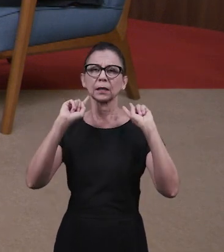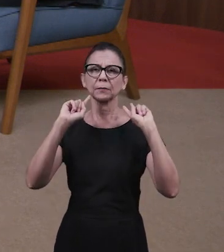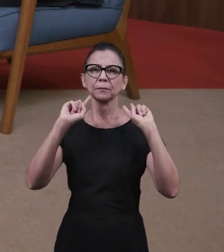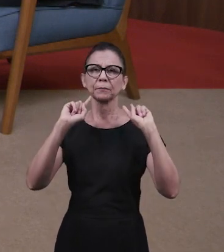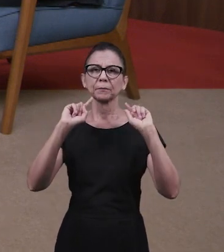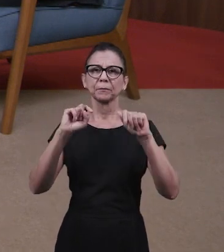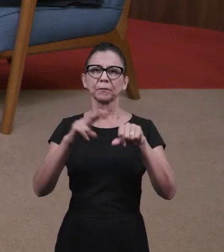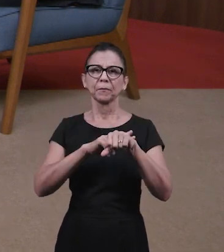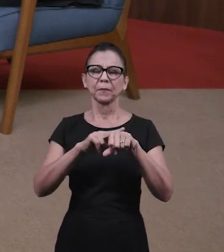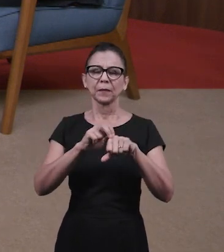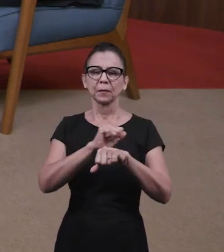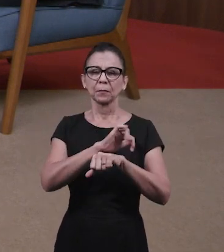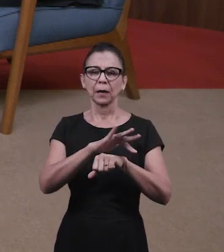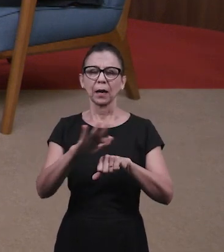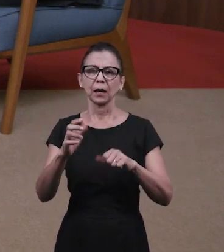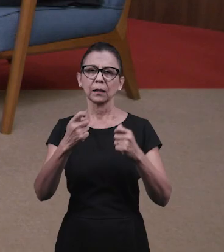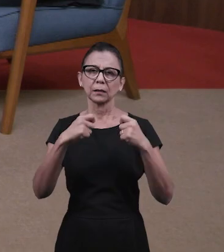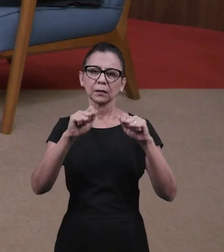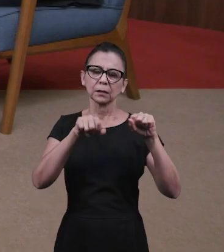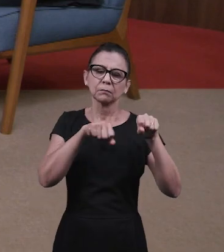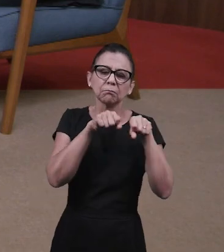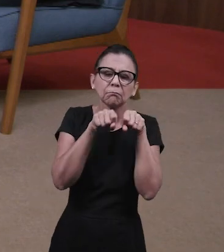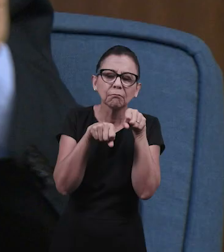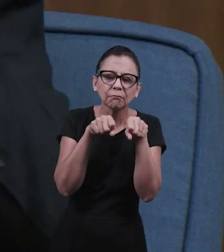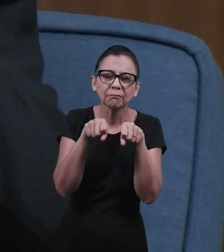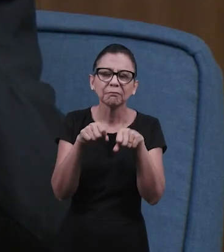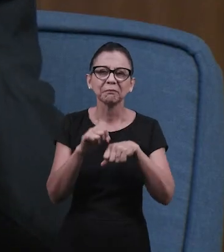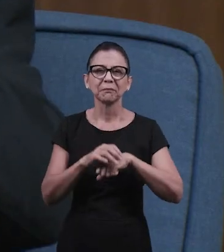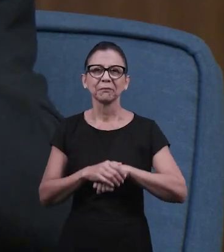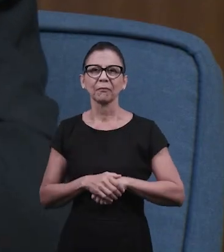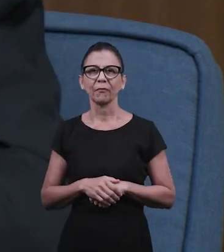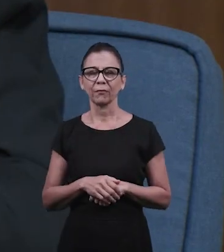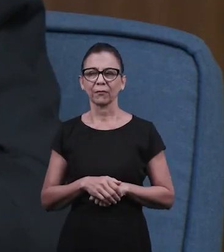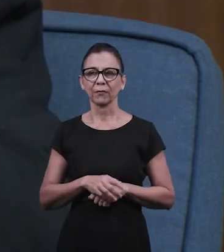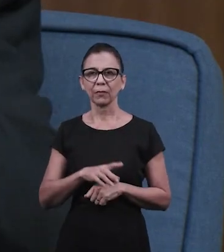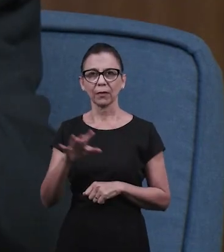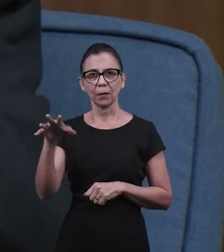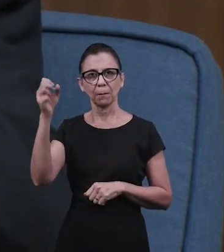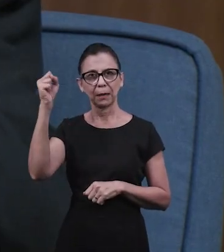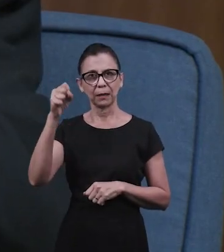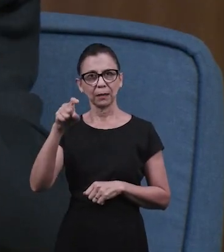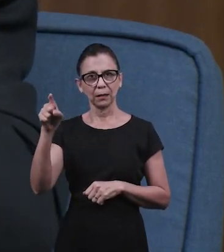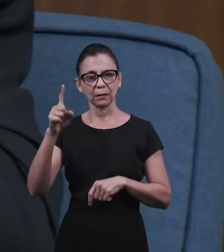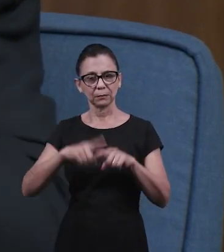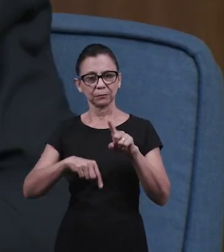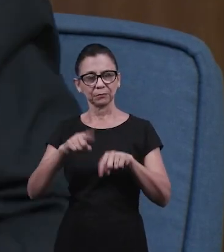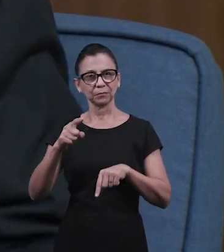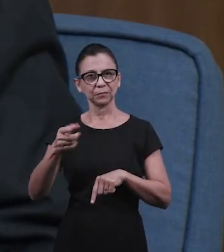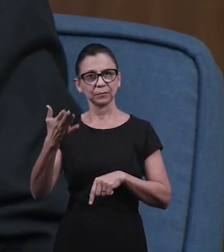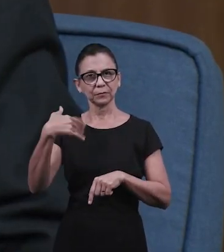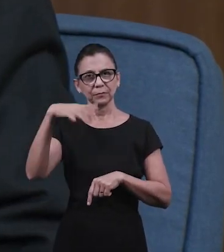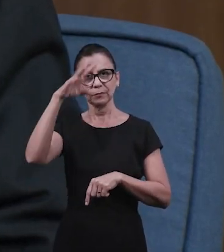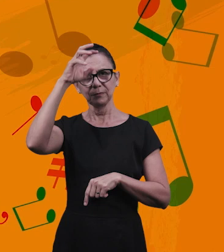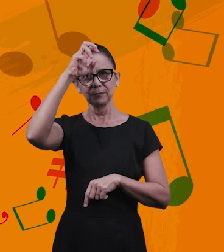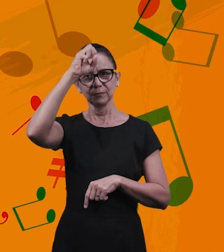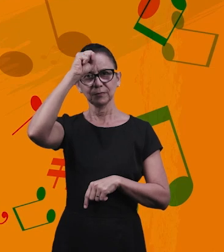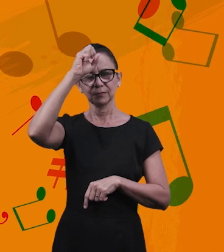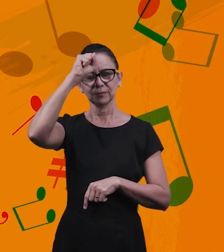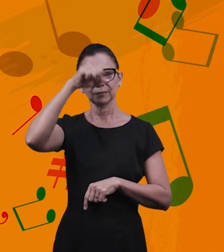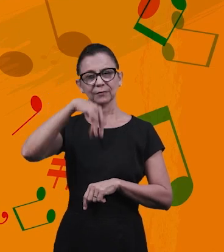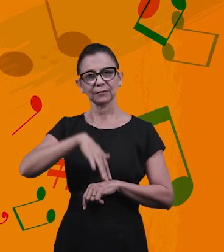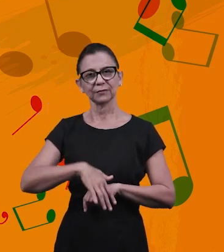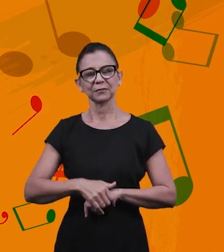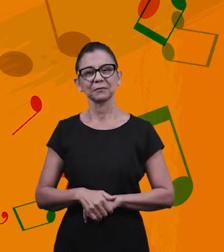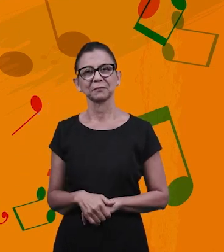couchée sur l'herbe. Nous allons enseigner cette louange pour la percussion. Vous savez, prenez votre instrument et nous allons apprendre.